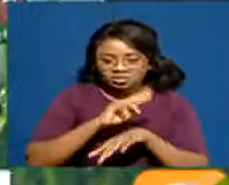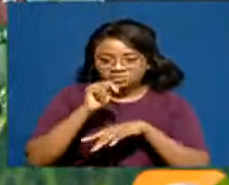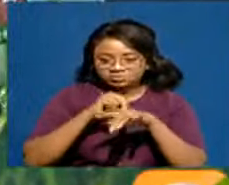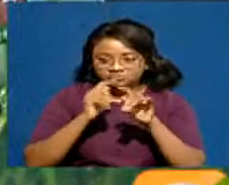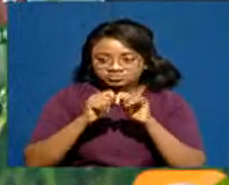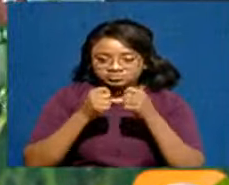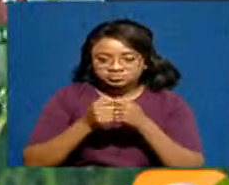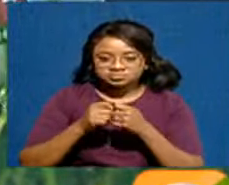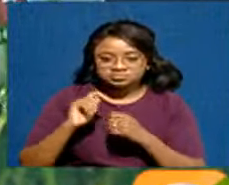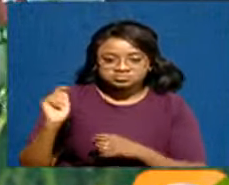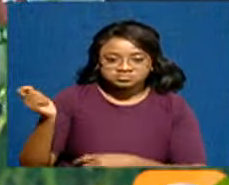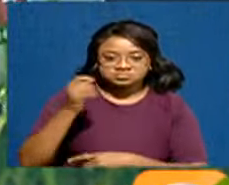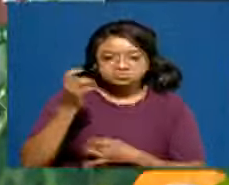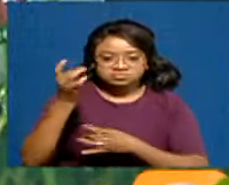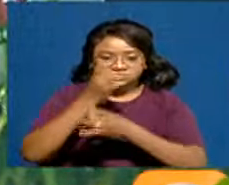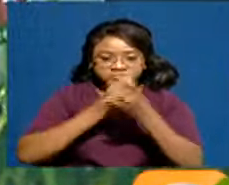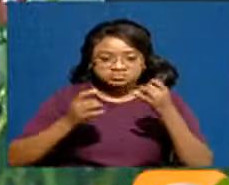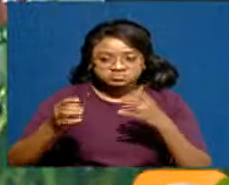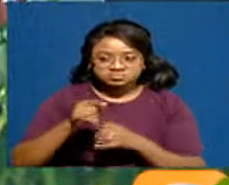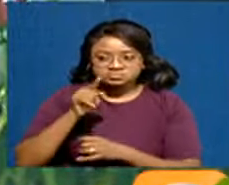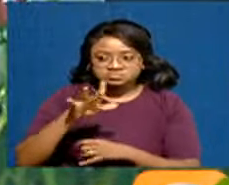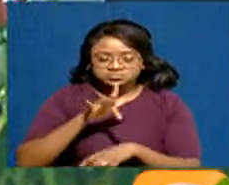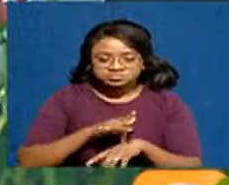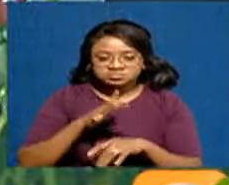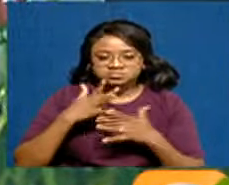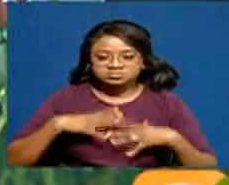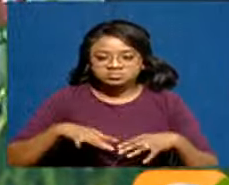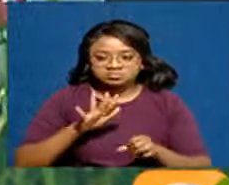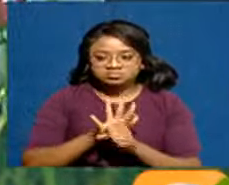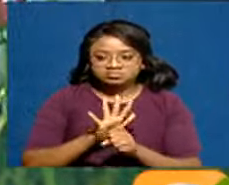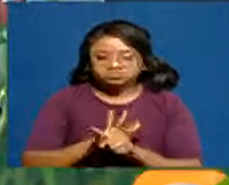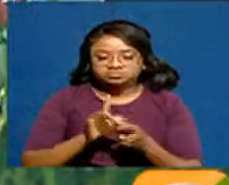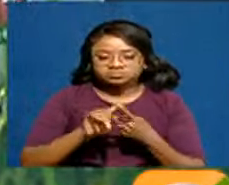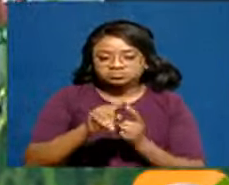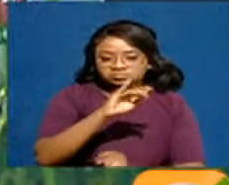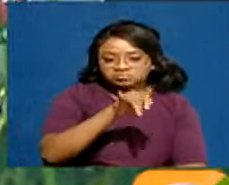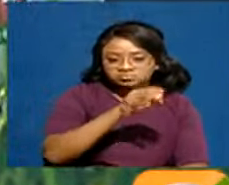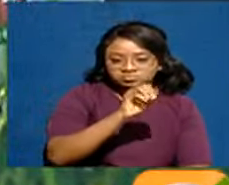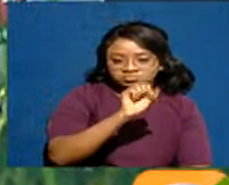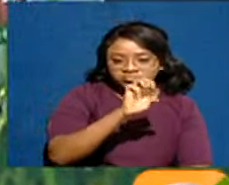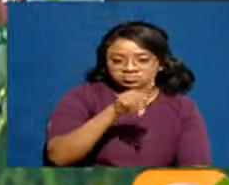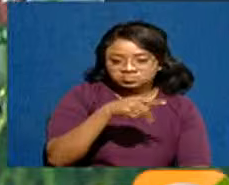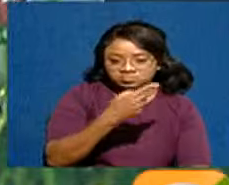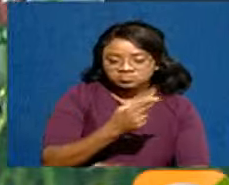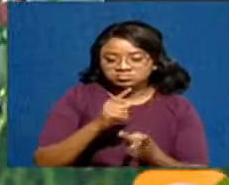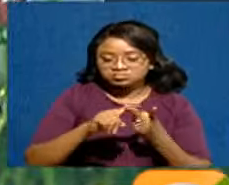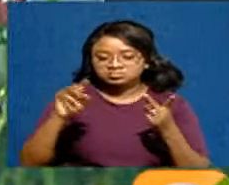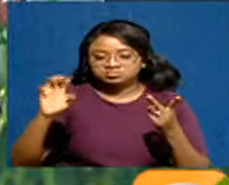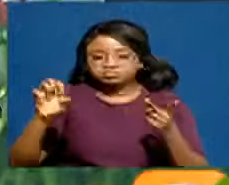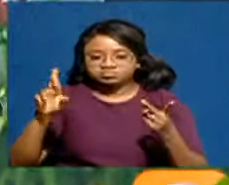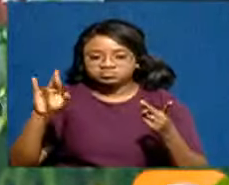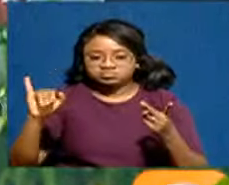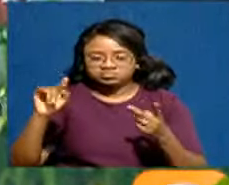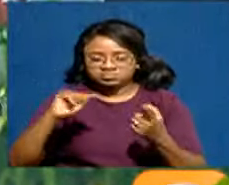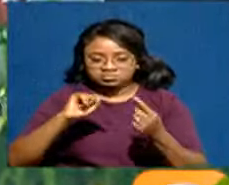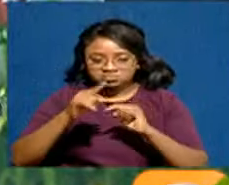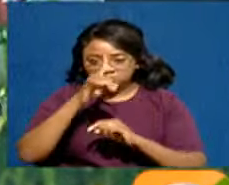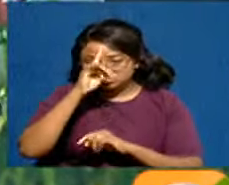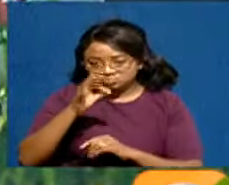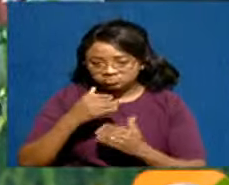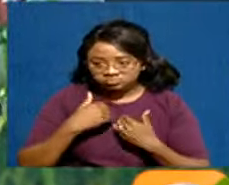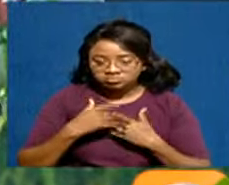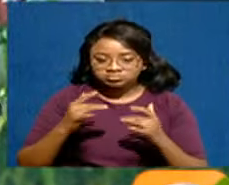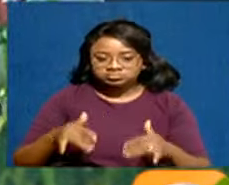Soka Harambee Stars itawakosa wachezaji wanaotegemewa Joseph Okumu na Eric Ouma wanaouguza majeraha kwenye mechi ya kufuzu kombe la dunia